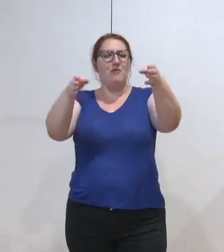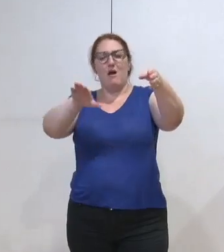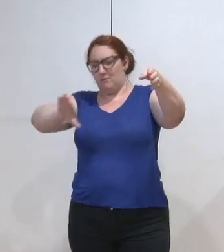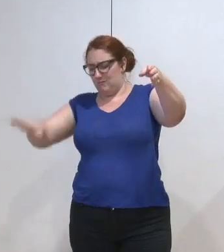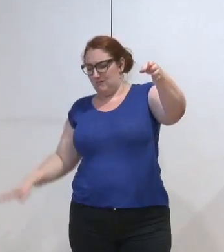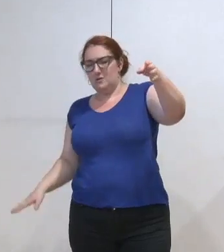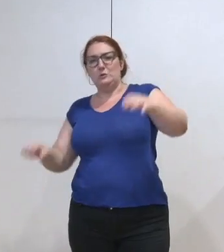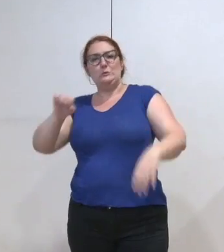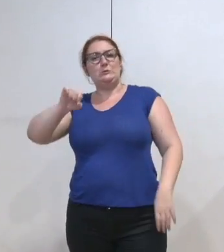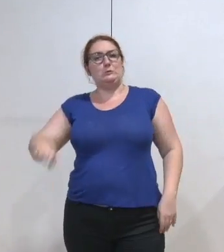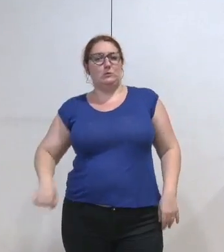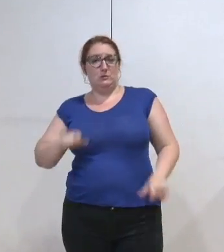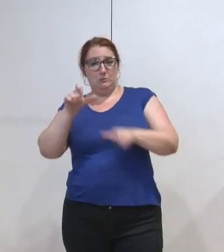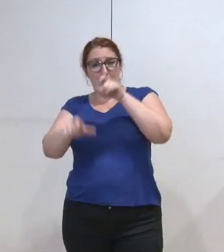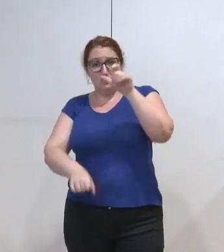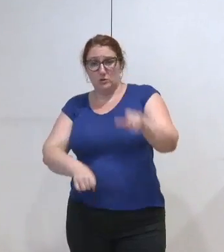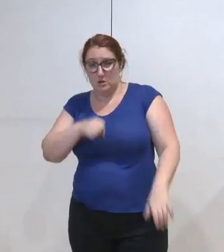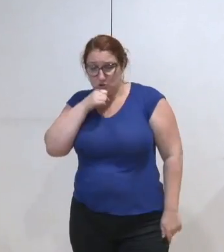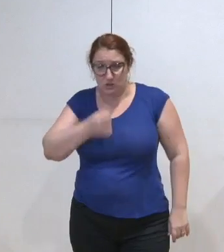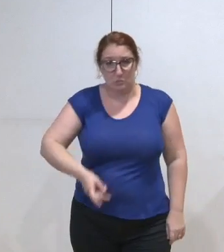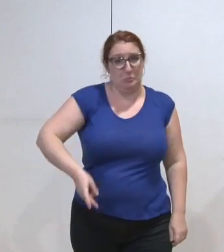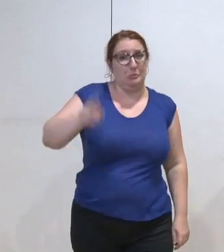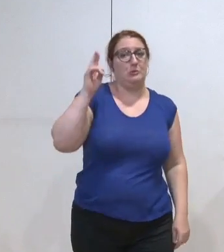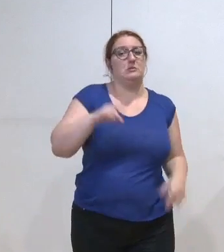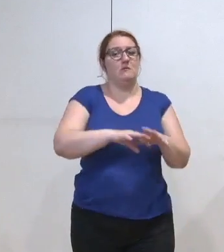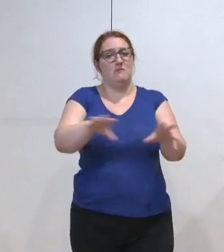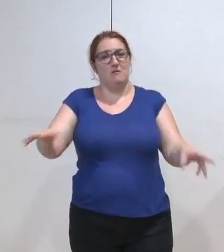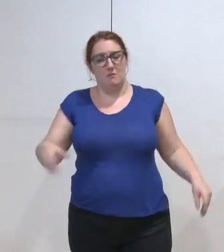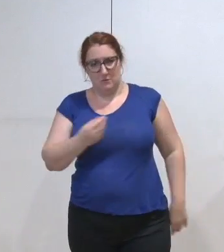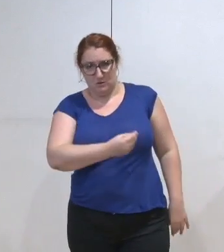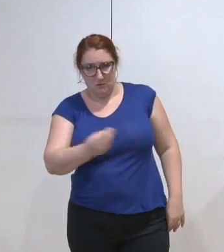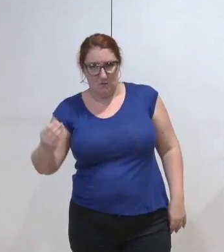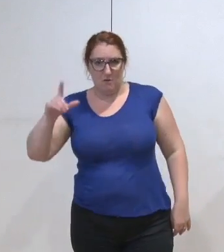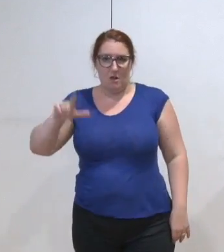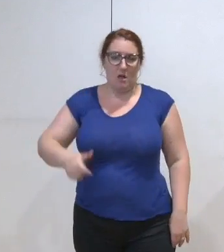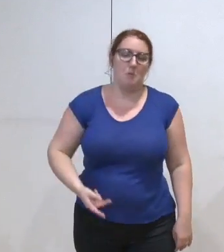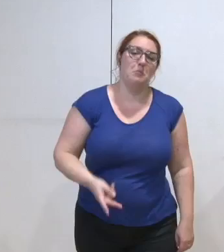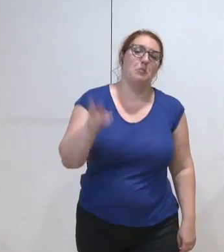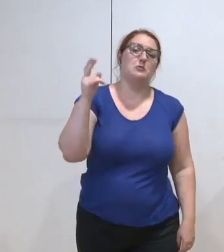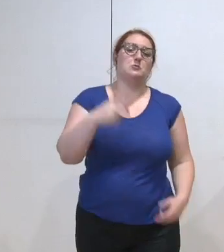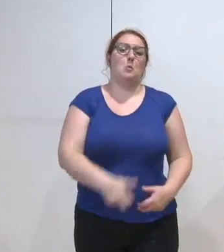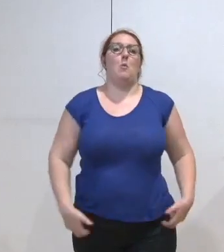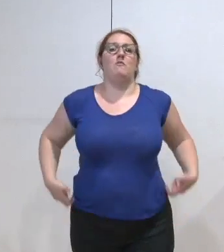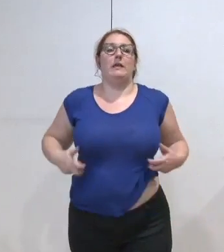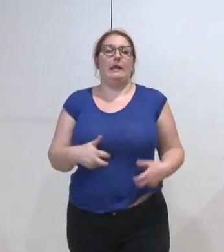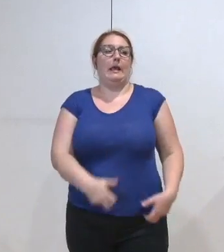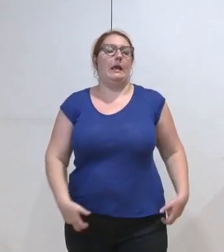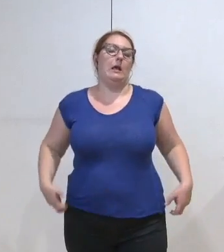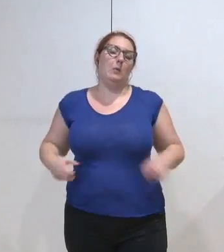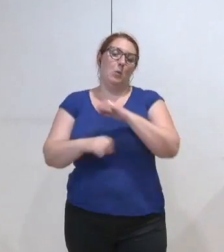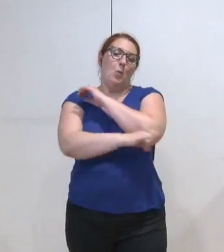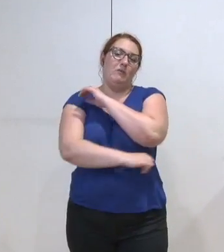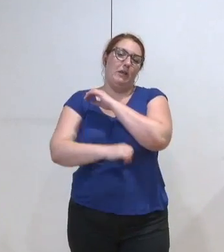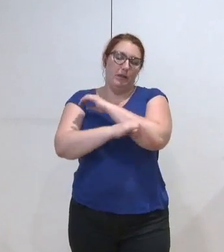surreprésentation des personnes âgées des familles avec enfants et des ouvriers et vous verrez pourquoi j'insiste